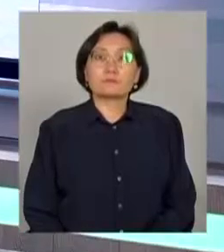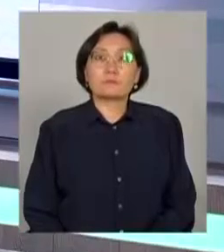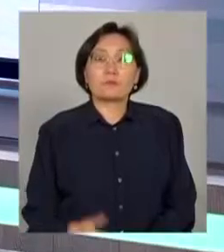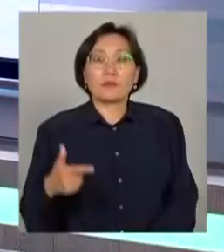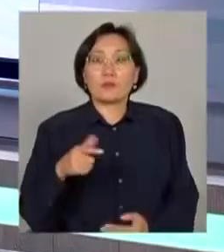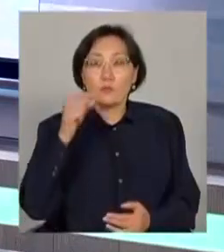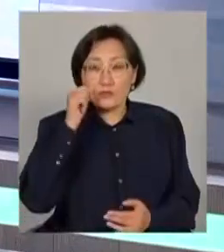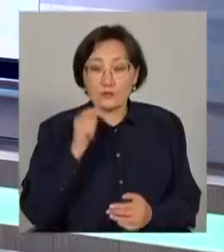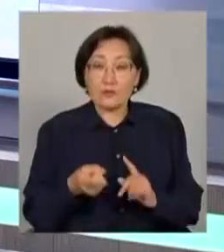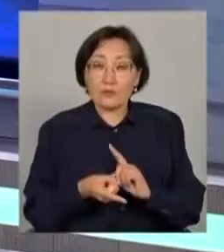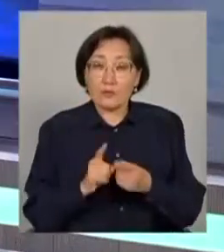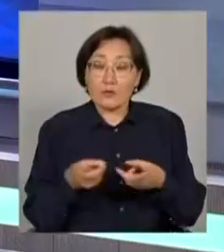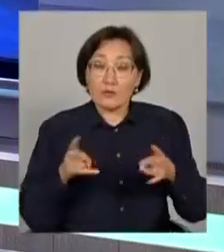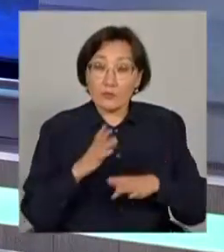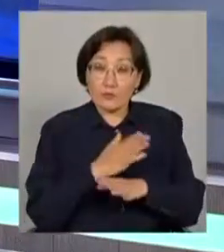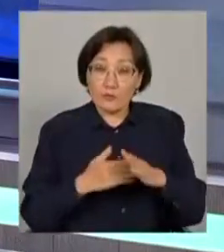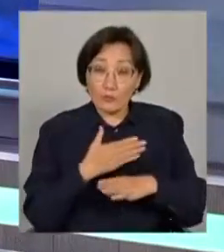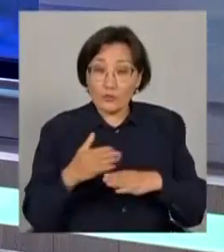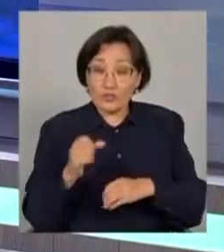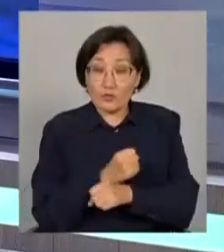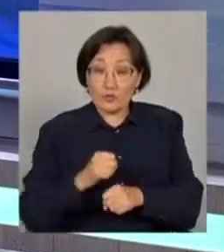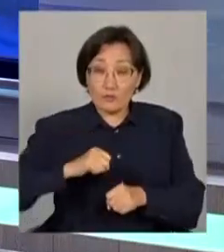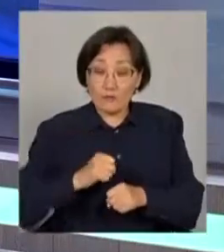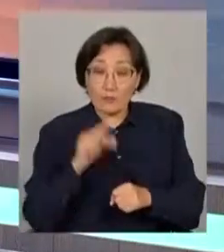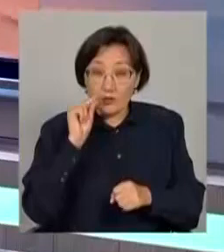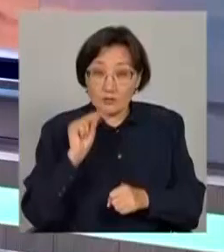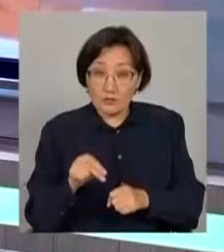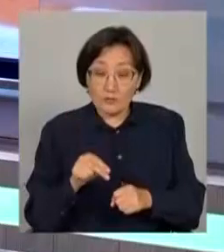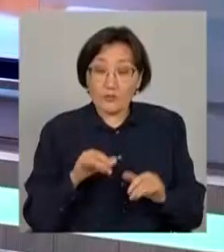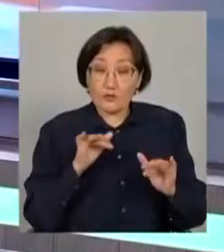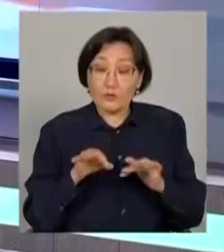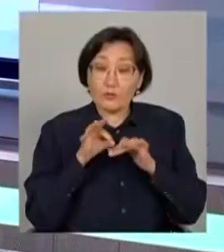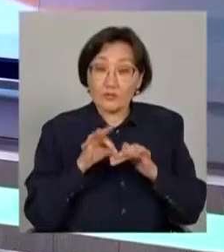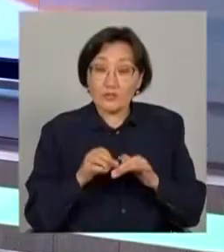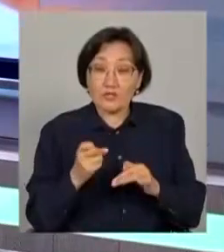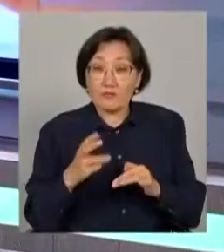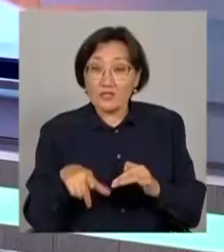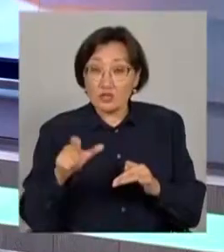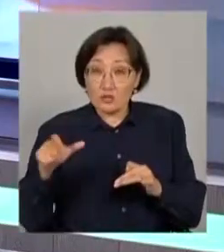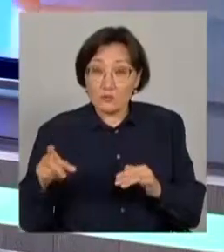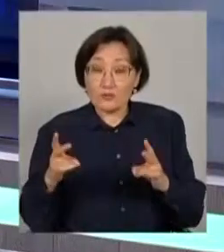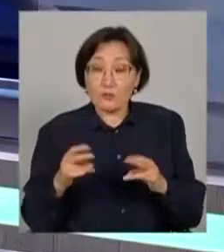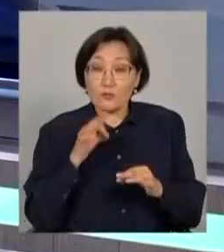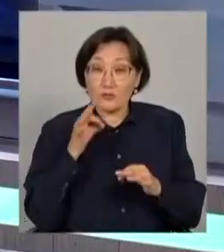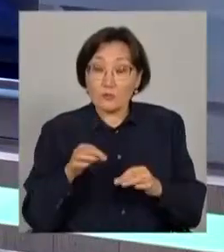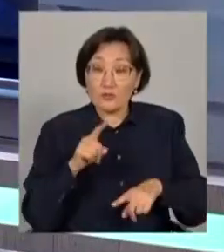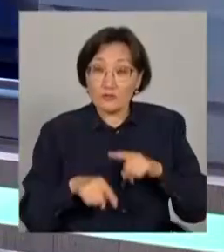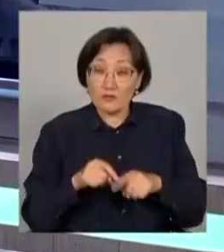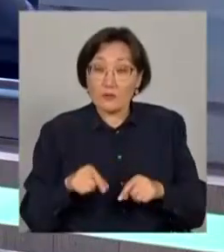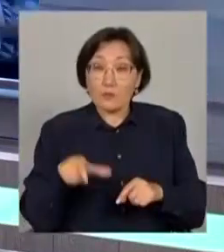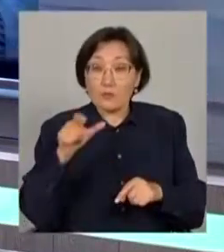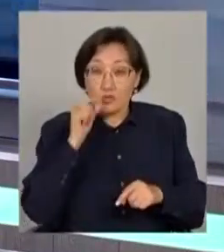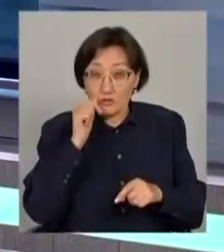В Атырау мужчина остался инвалидом после драки с друзьями. Подозреваемыми по делу проходят несколько человек. Но, по словам родных